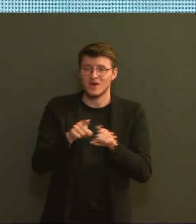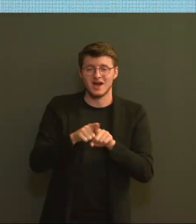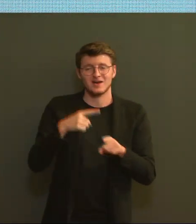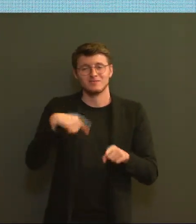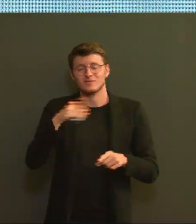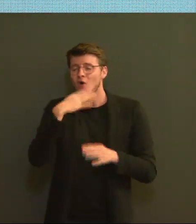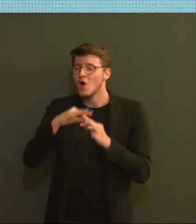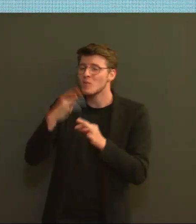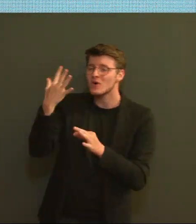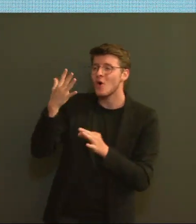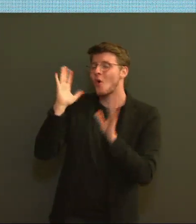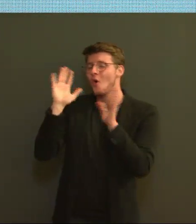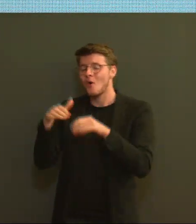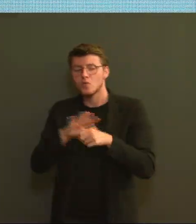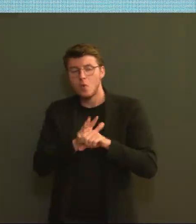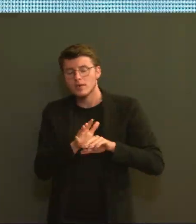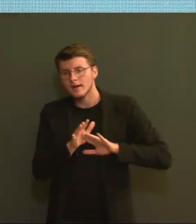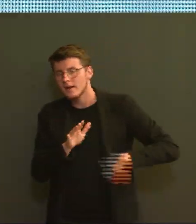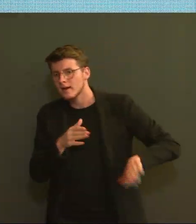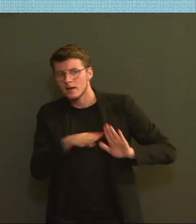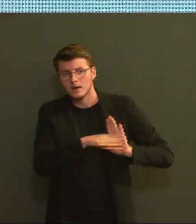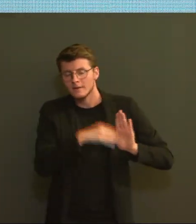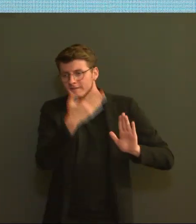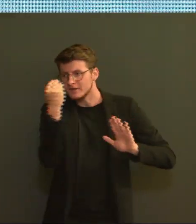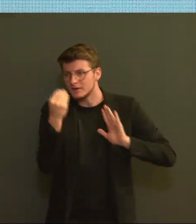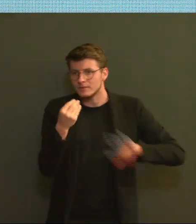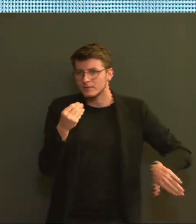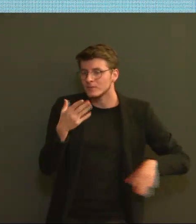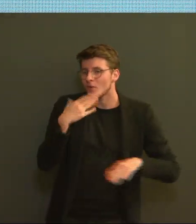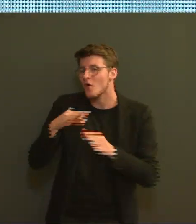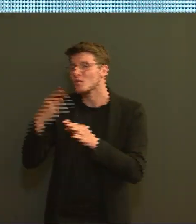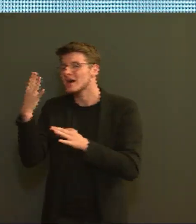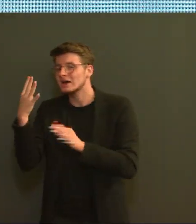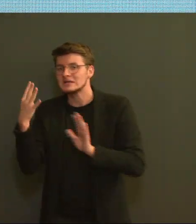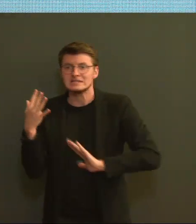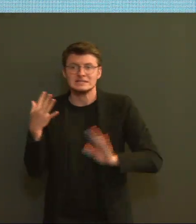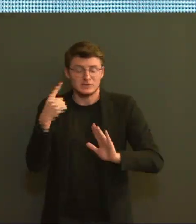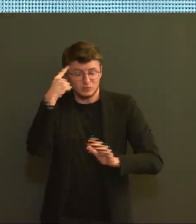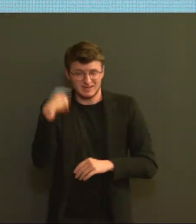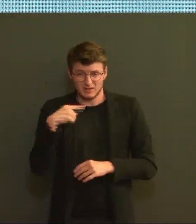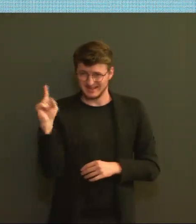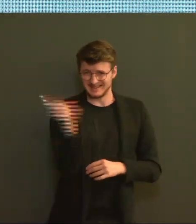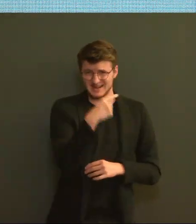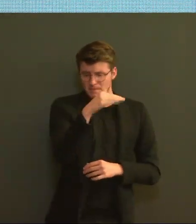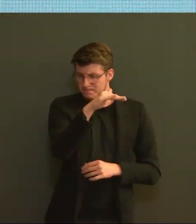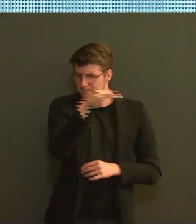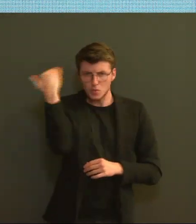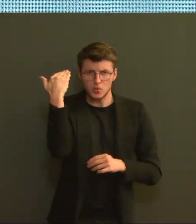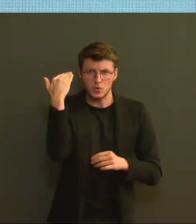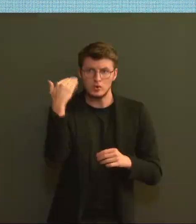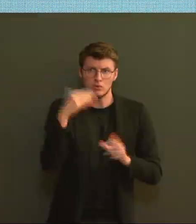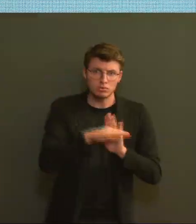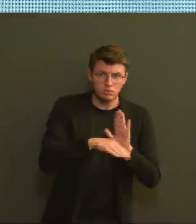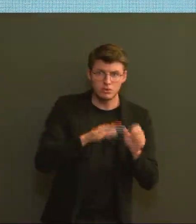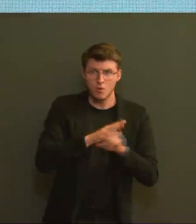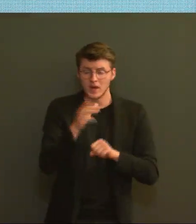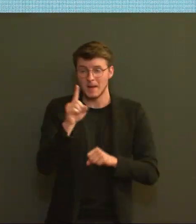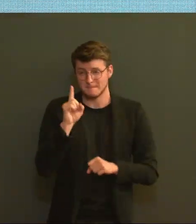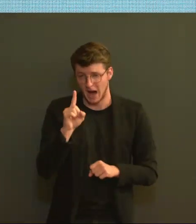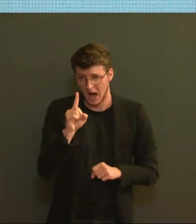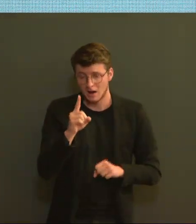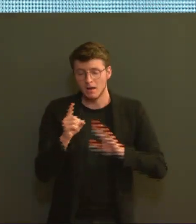om het virus even te vergeten. We zijn COVID allemaal grondig beu, maar het virus negeren is op dit